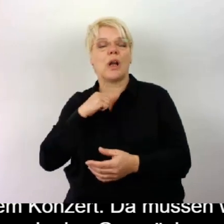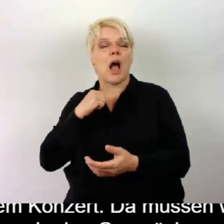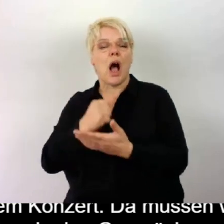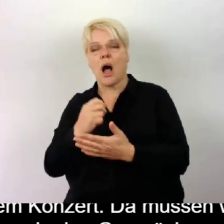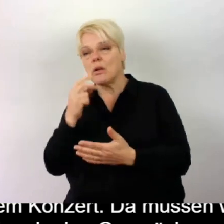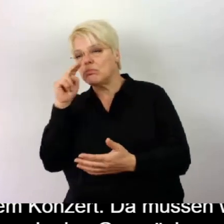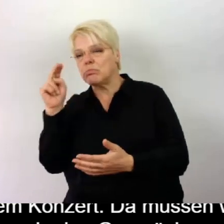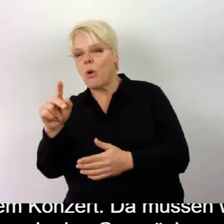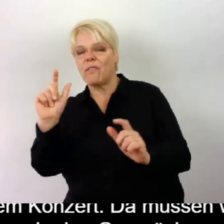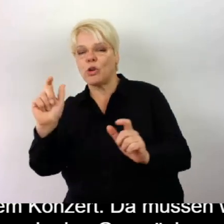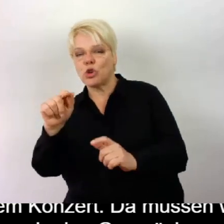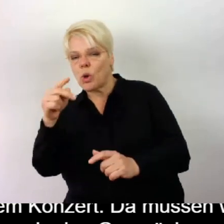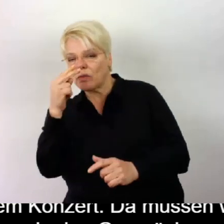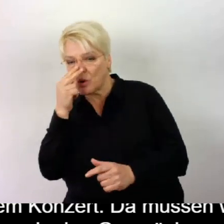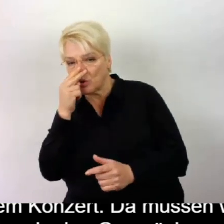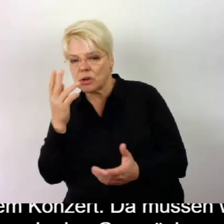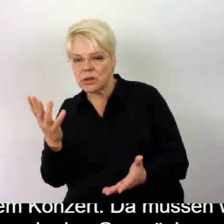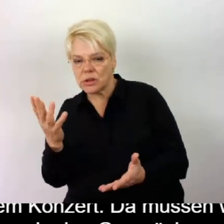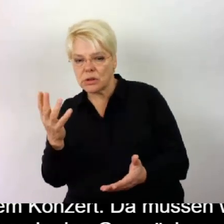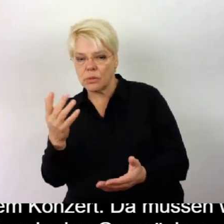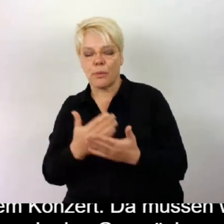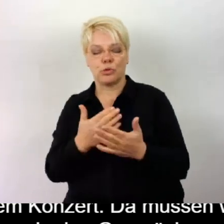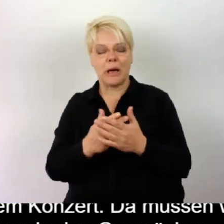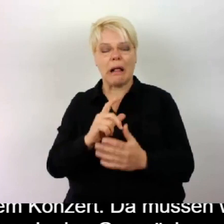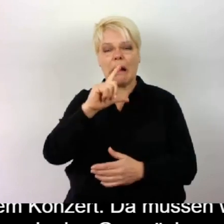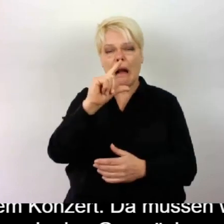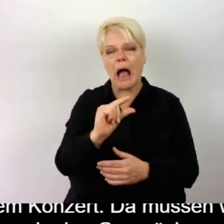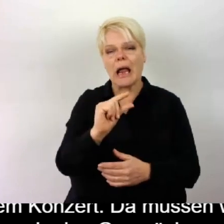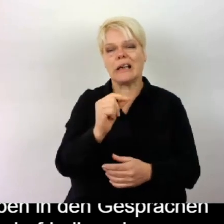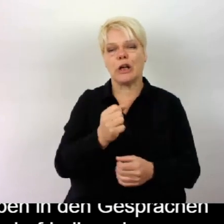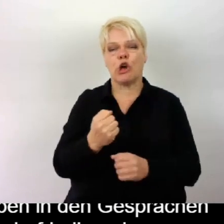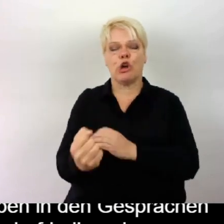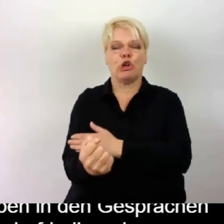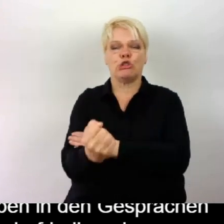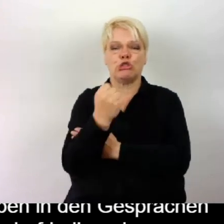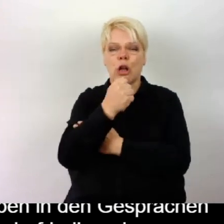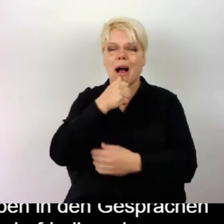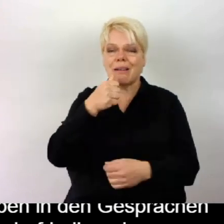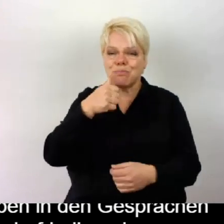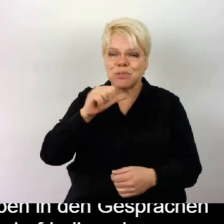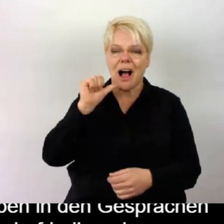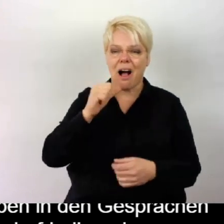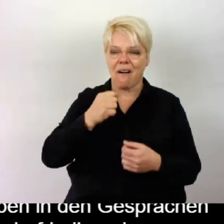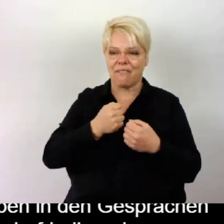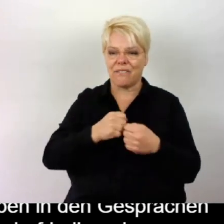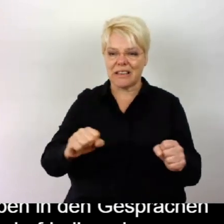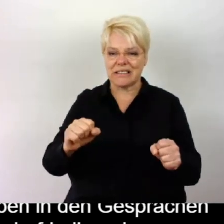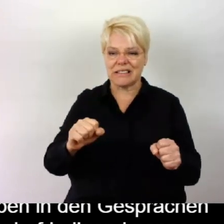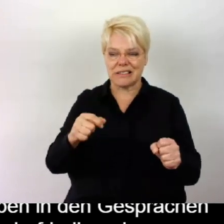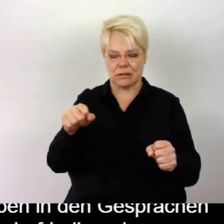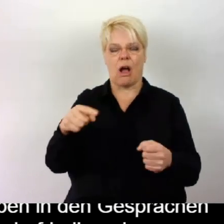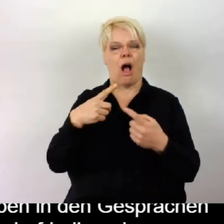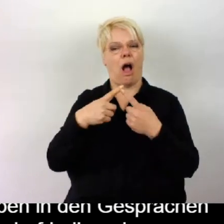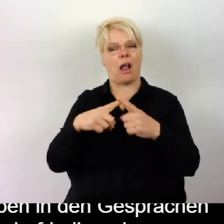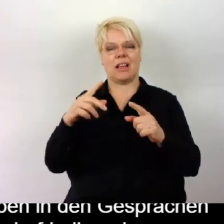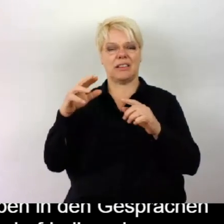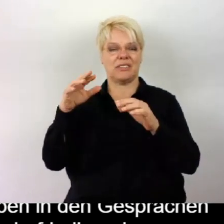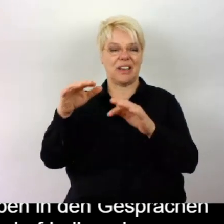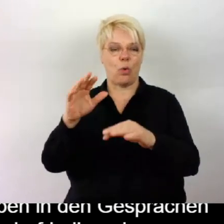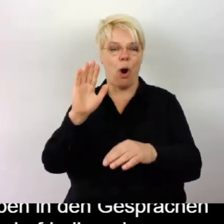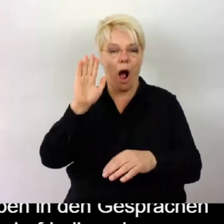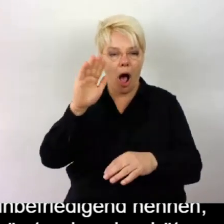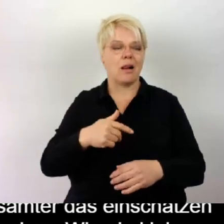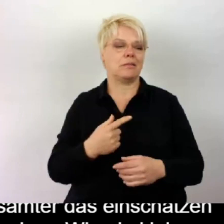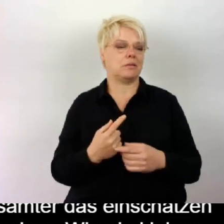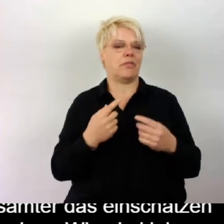nicht so perfekt dran. Das muss man noch machen. Also es soll keine Ausrede sein, sondern einfach die Schwierigkeit noch einmal beschreiben, mit der man da ist. Wir haben jetzt